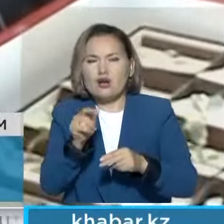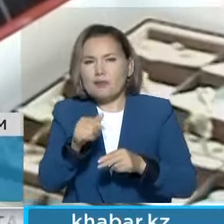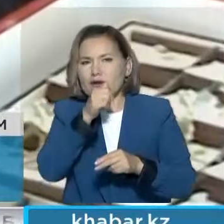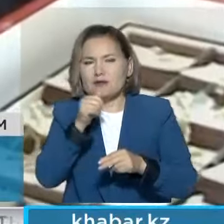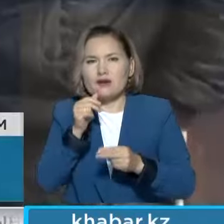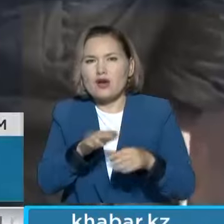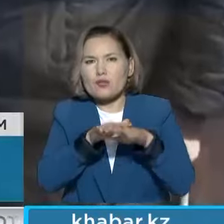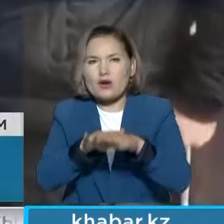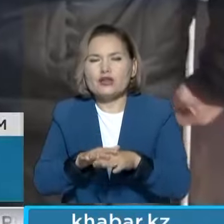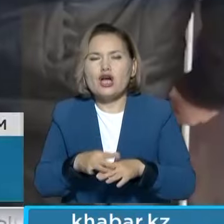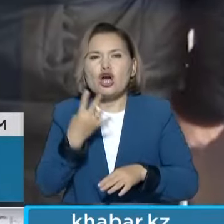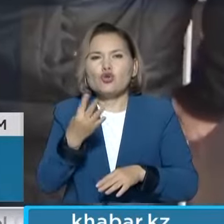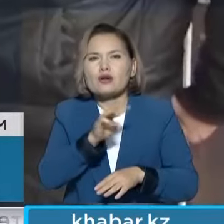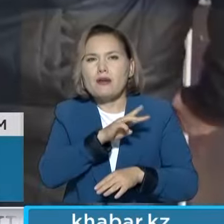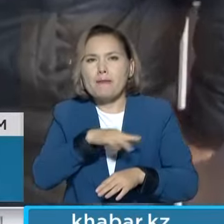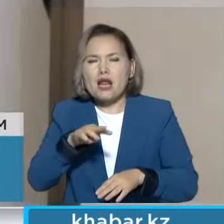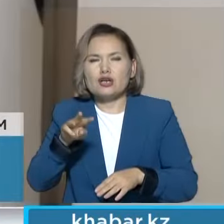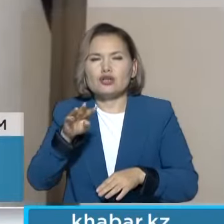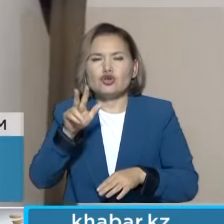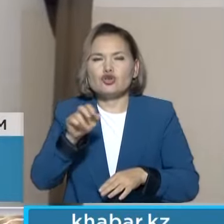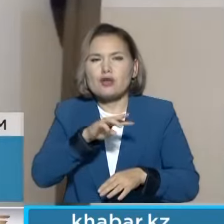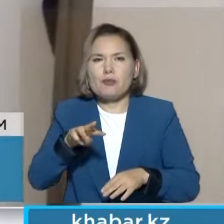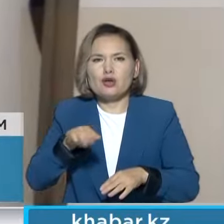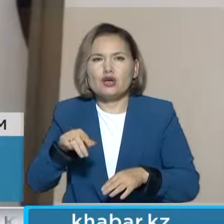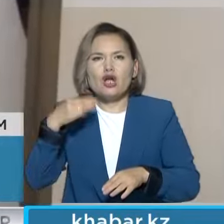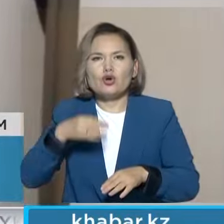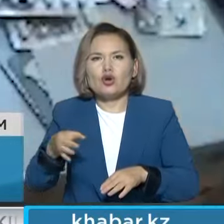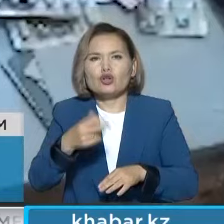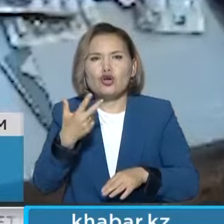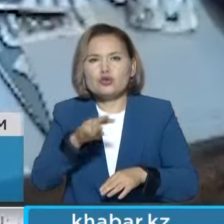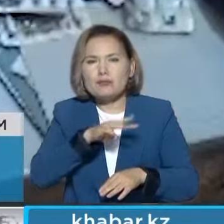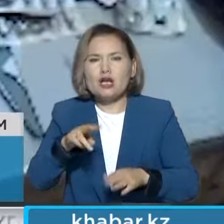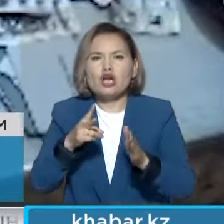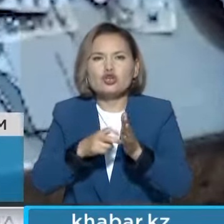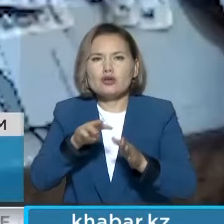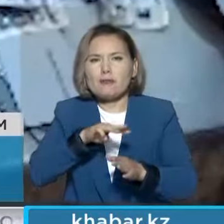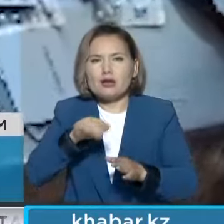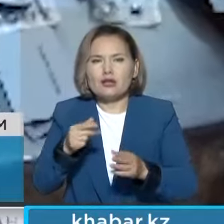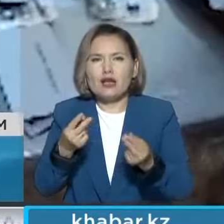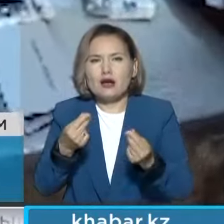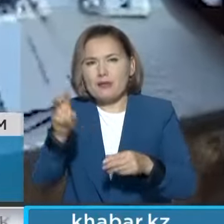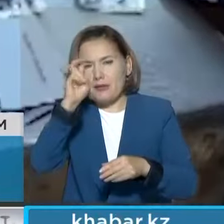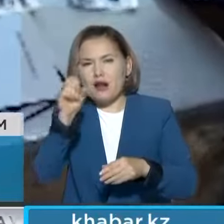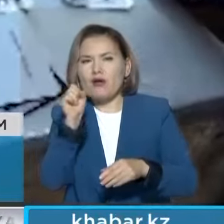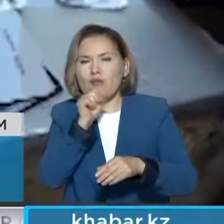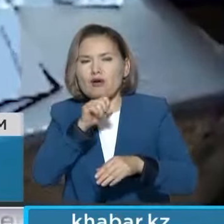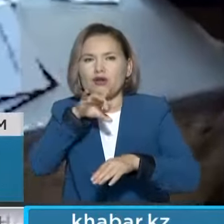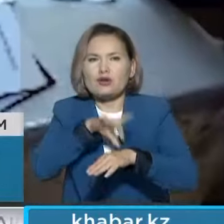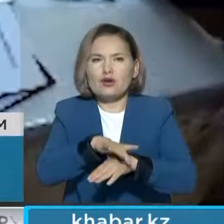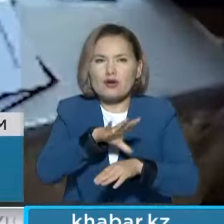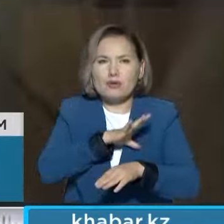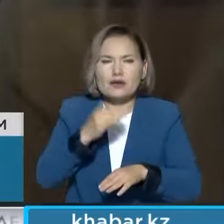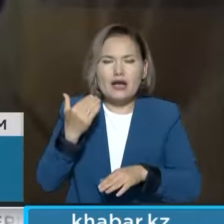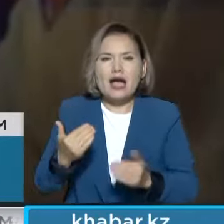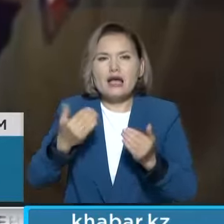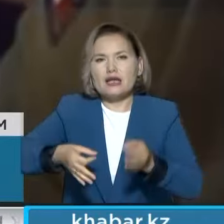облысында 4 миллиард 300 миллион теңге, ал Түркістан облысында 3 миллиард 700 миллион теңге мемлекет қаржысын қолдығылып